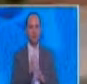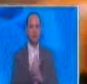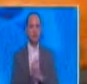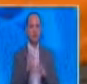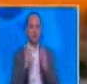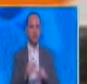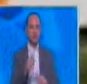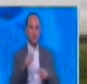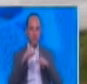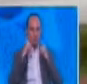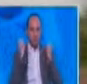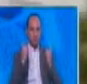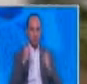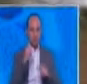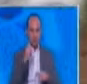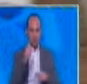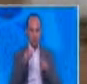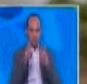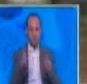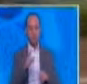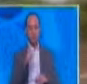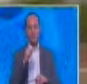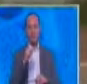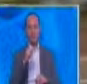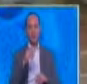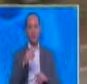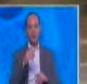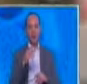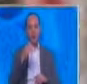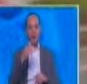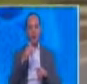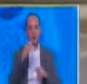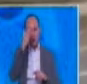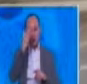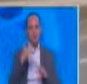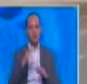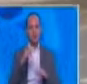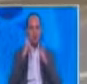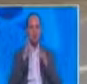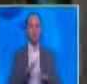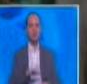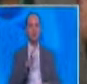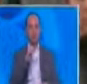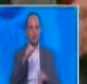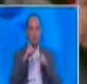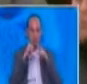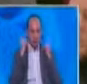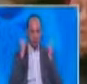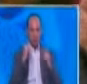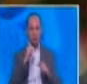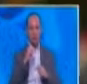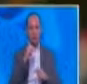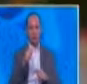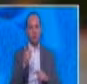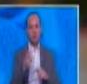olmuş oluyorsunuz. Maske takmaya gelince de yine riskli bireyler dışında maske takması da çok önermiyoruz. Çünkü maske taktığınız zaman da